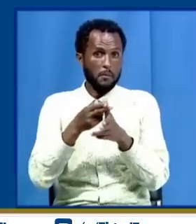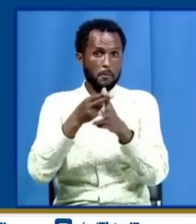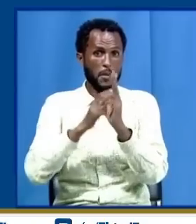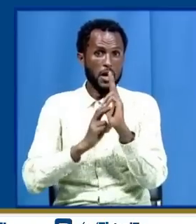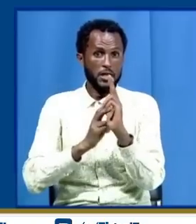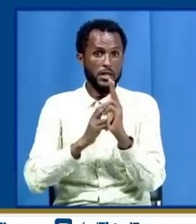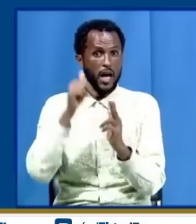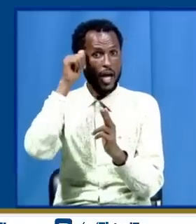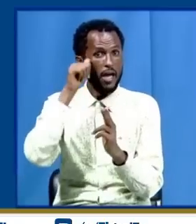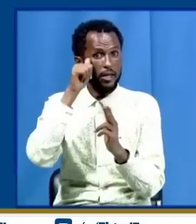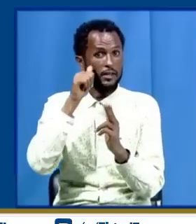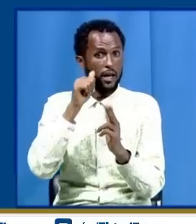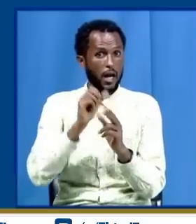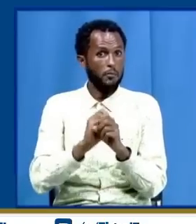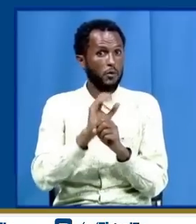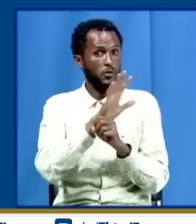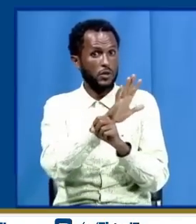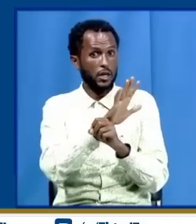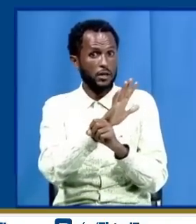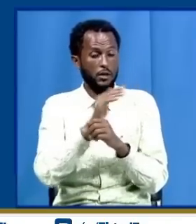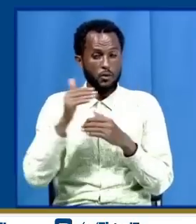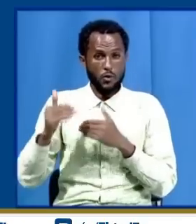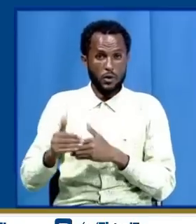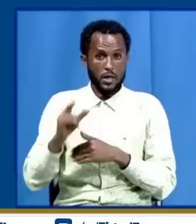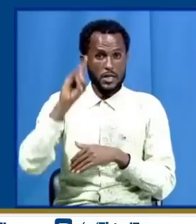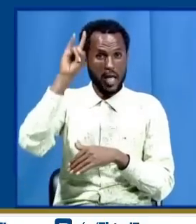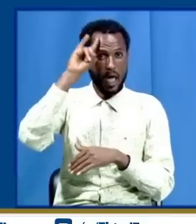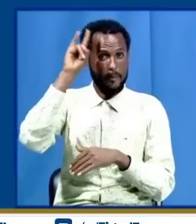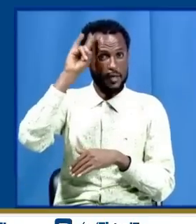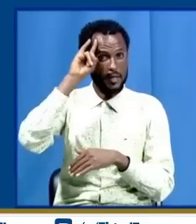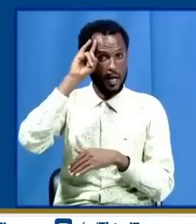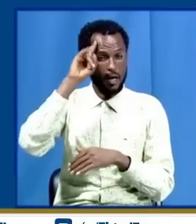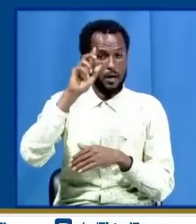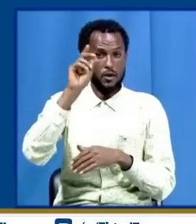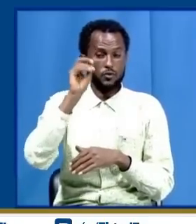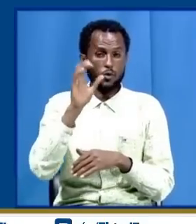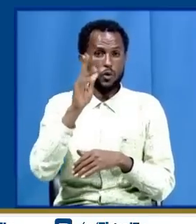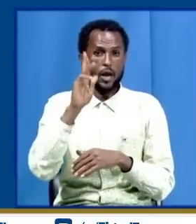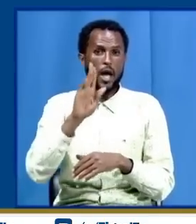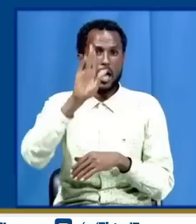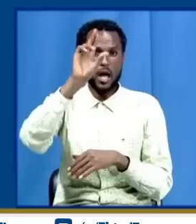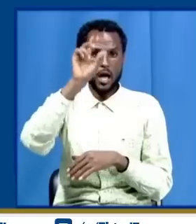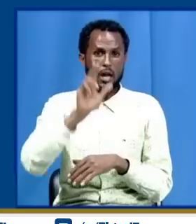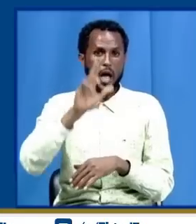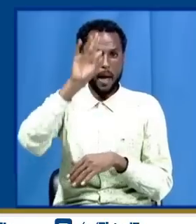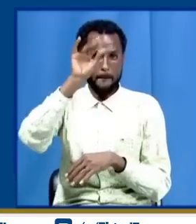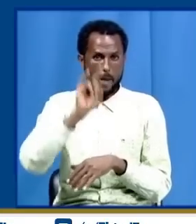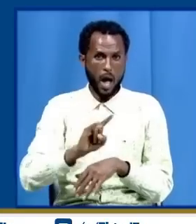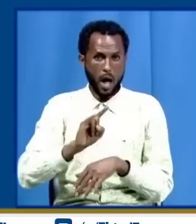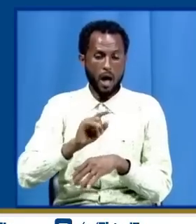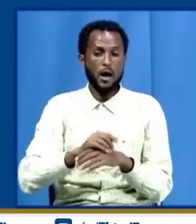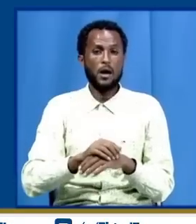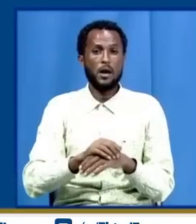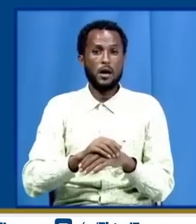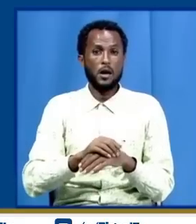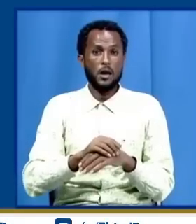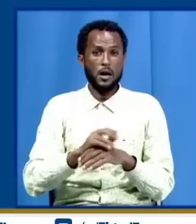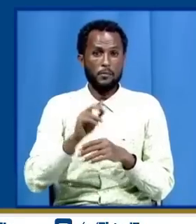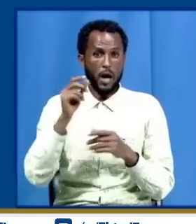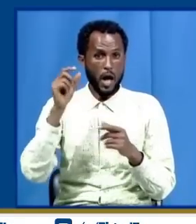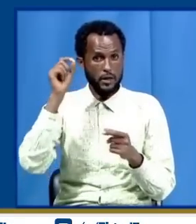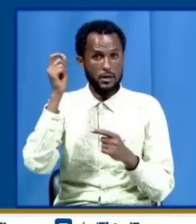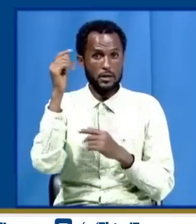ኤርትራን ብምውፋር ብወገን ዘላምበሳ ጸሮናን ራማን ከምኡ ውን ብወገን ዓደው